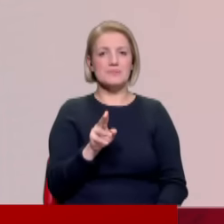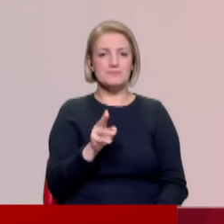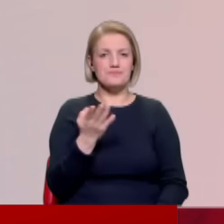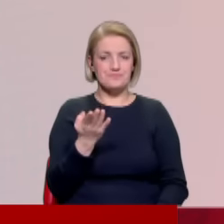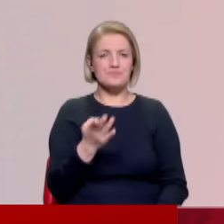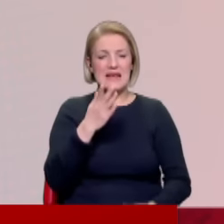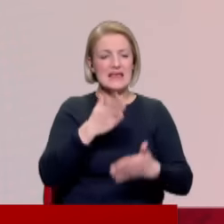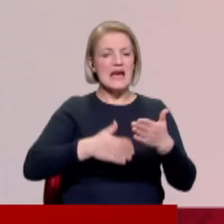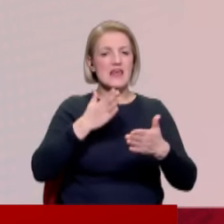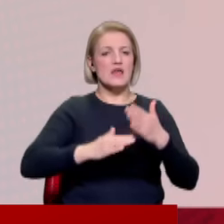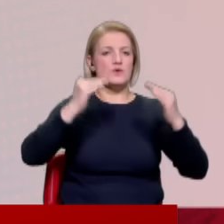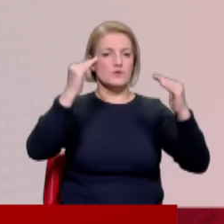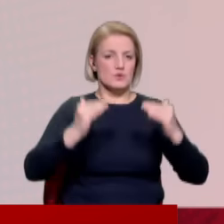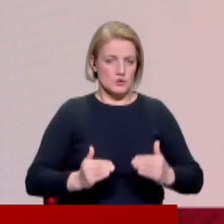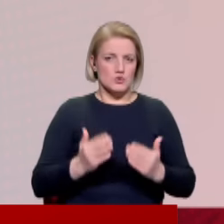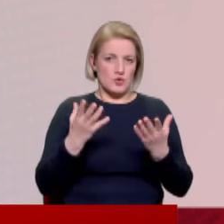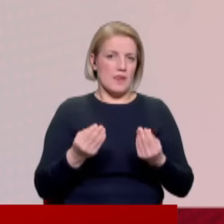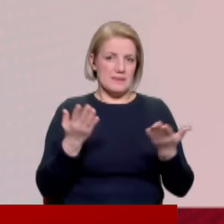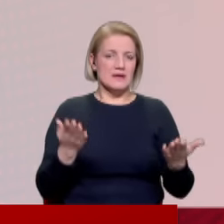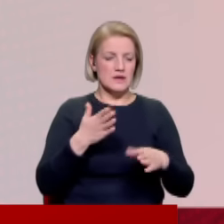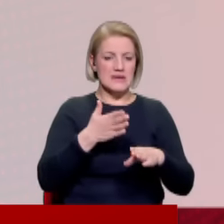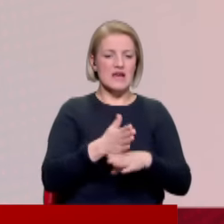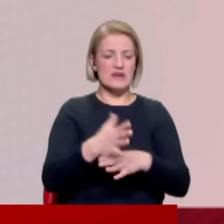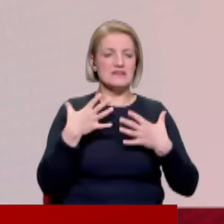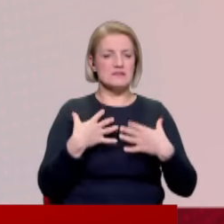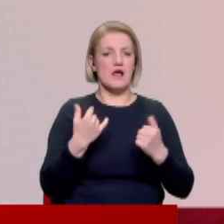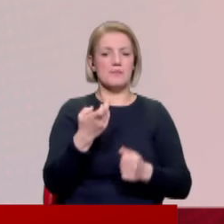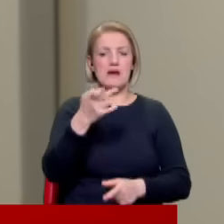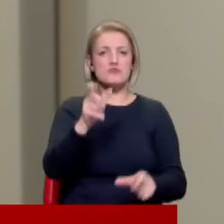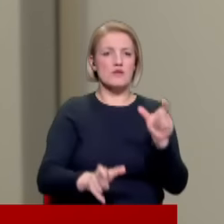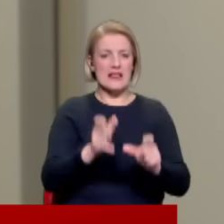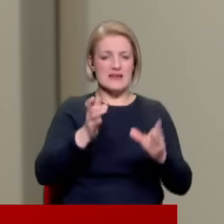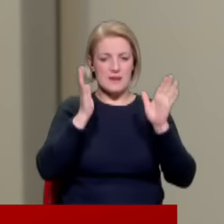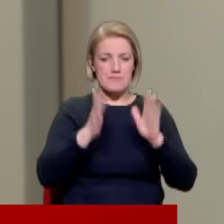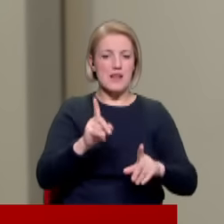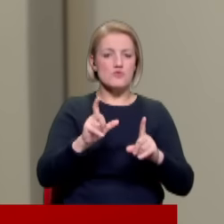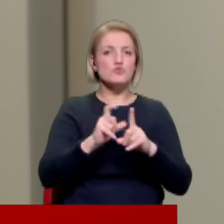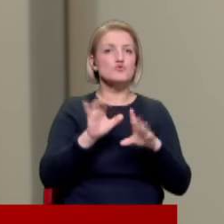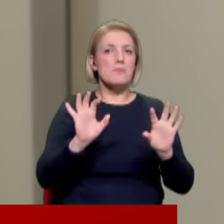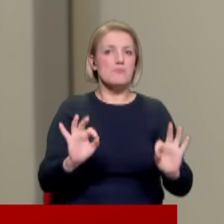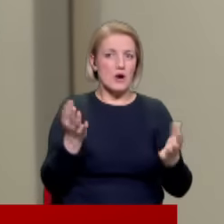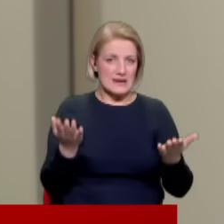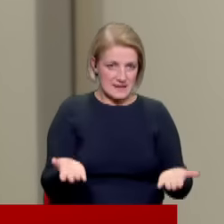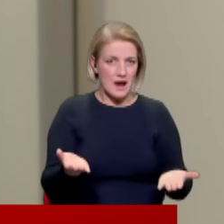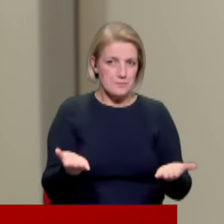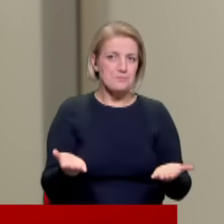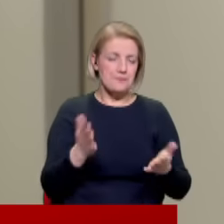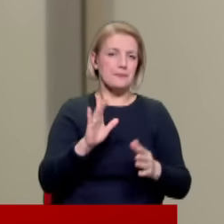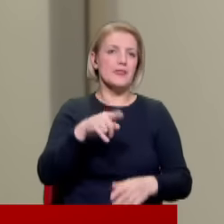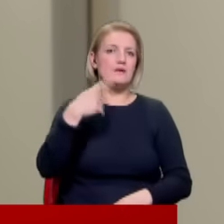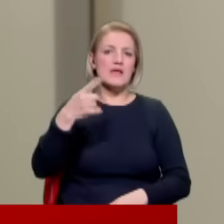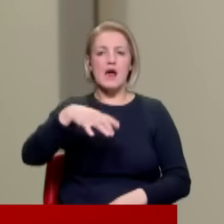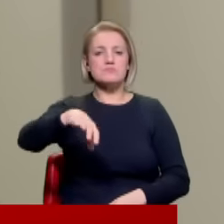Yani bu yarı yarıya düşüş neredeyse sayılabilir. Gerçekten sağlık çalışanlarında bile durum böyle ise eğer